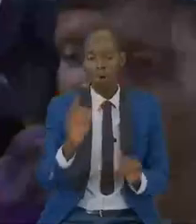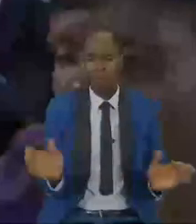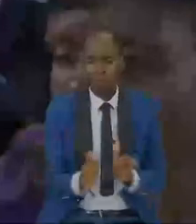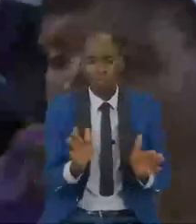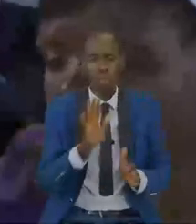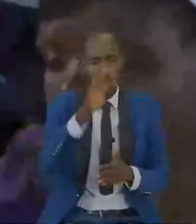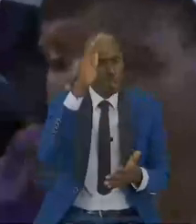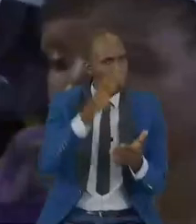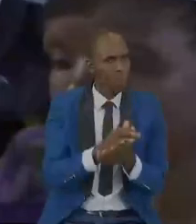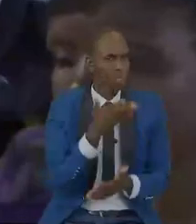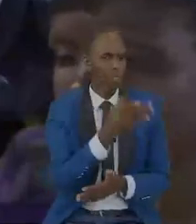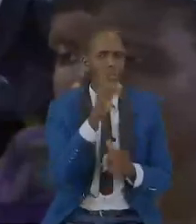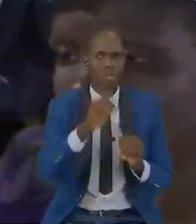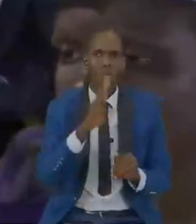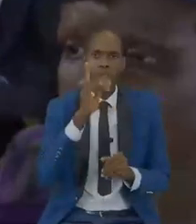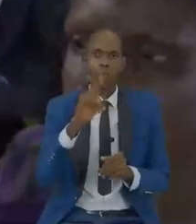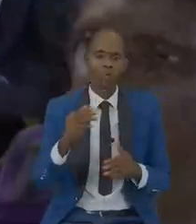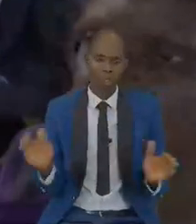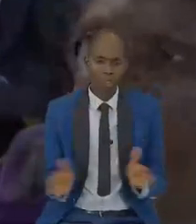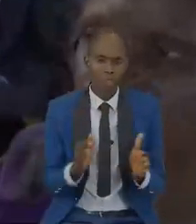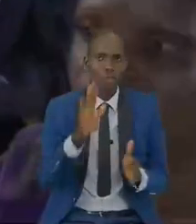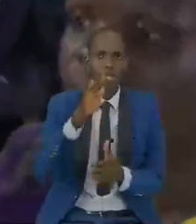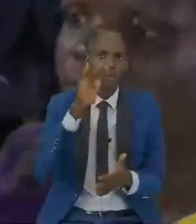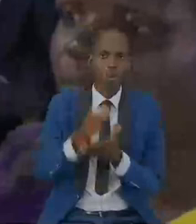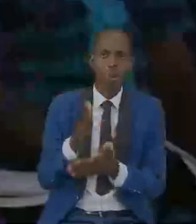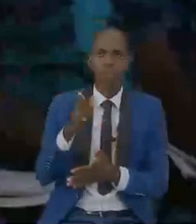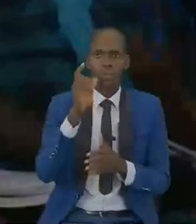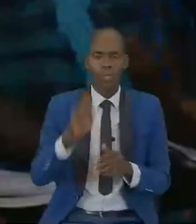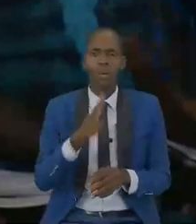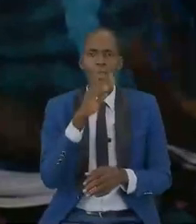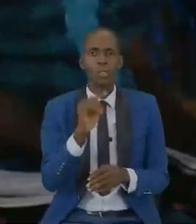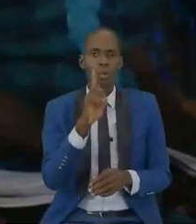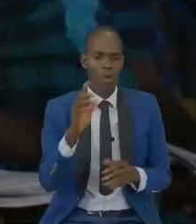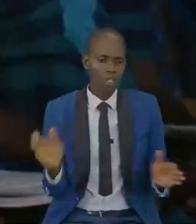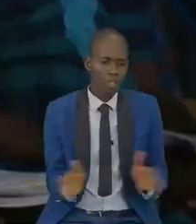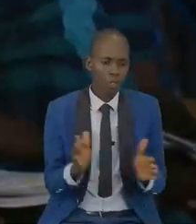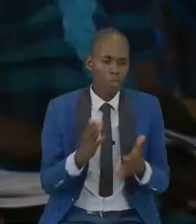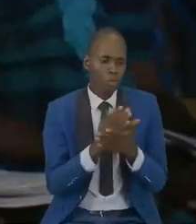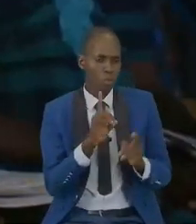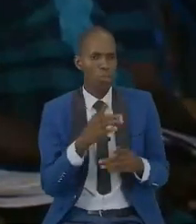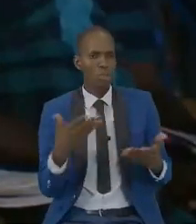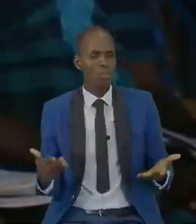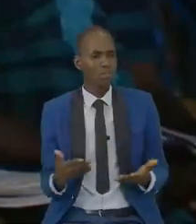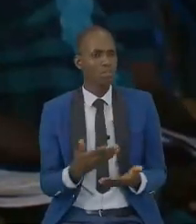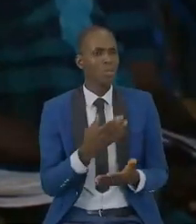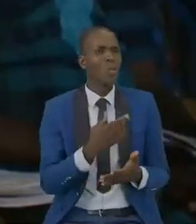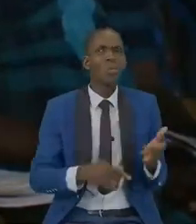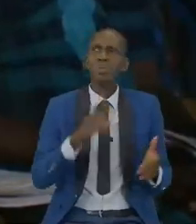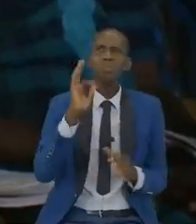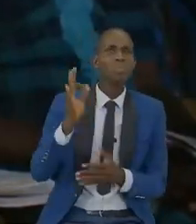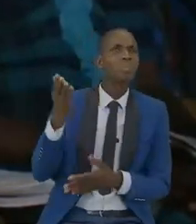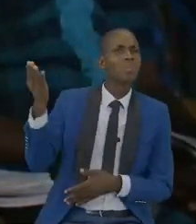tu peux être un encouragement à ton époux, tu peux être un encouragement à un rétrograde là, tu peux être un encouragement à quelqu'un